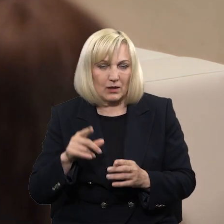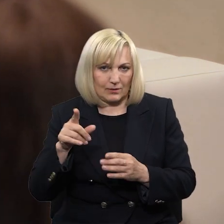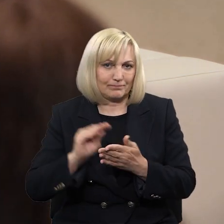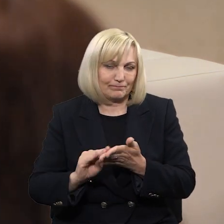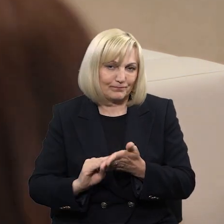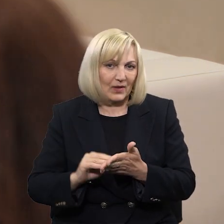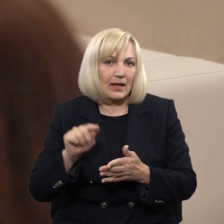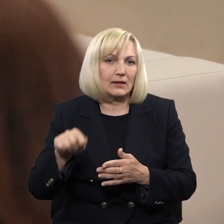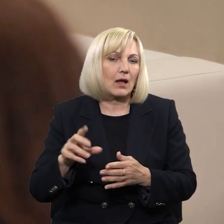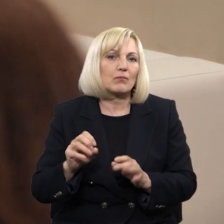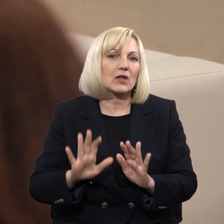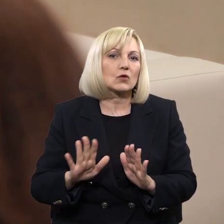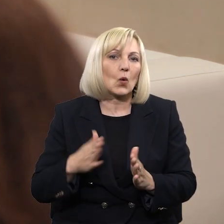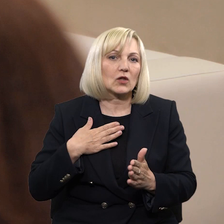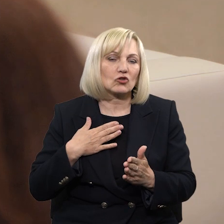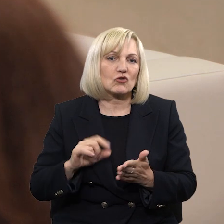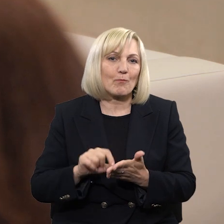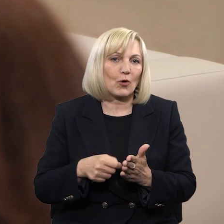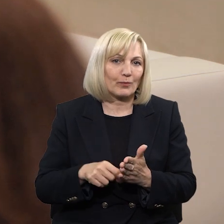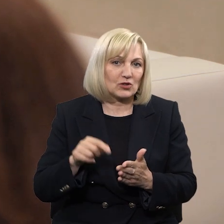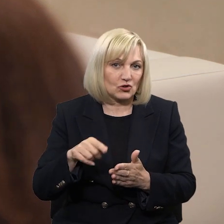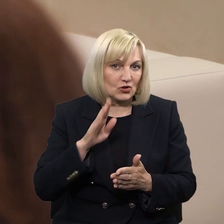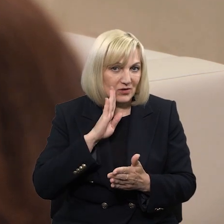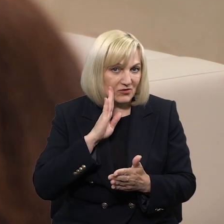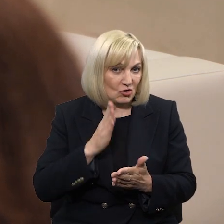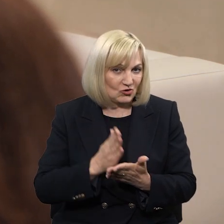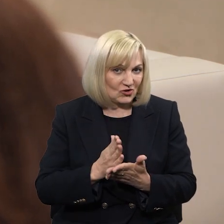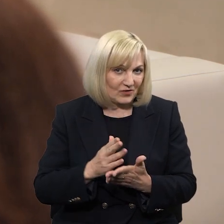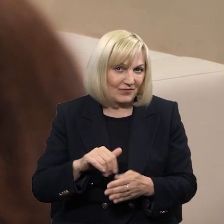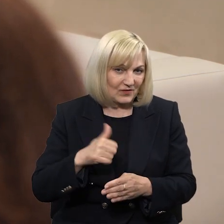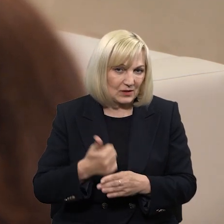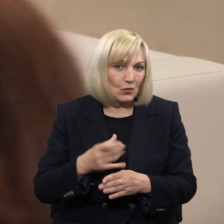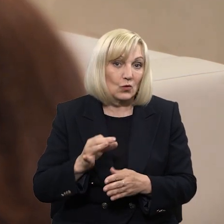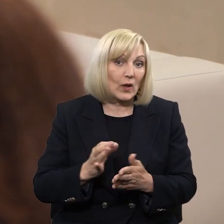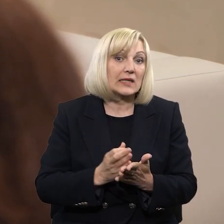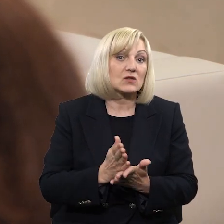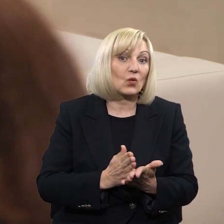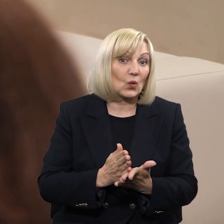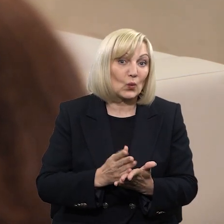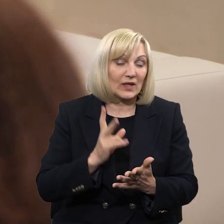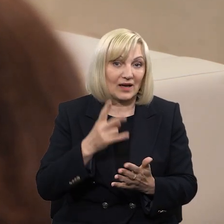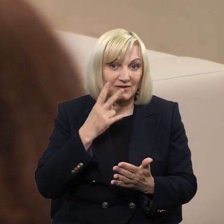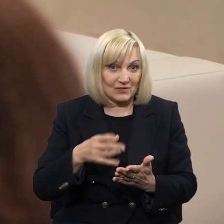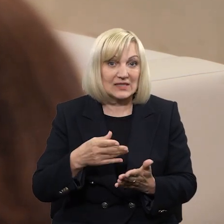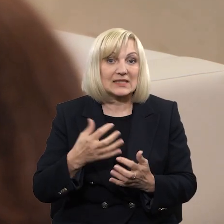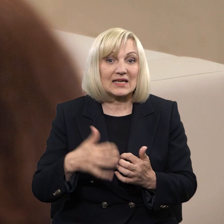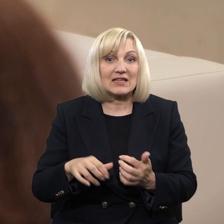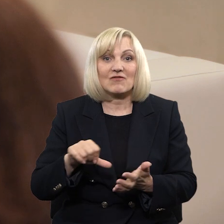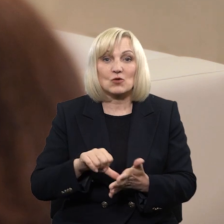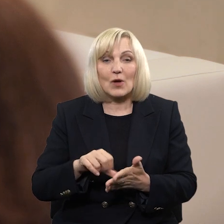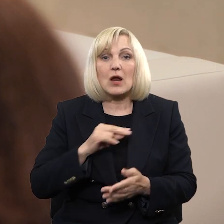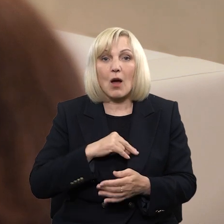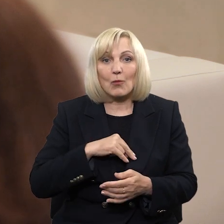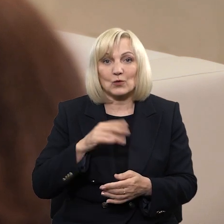потому что и только наши подписчики являются женщинами в основном но и сотрудники Как вы видите среди